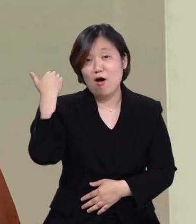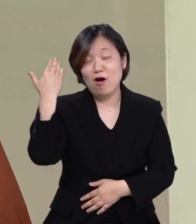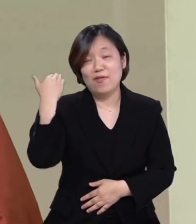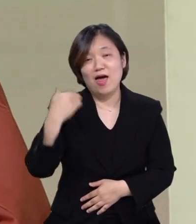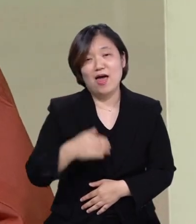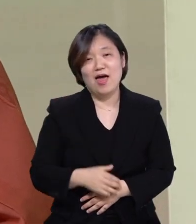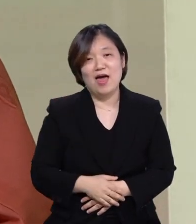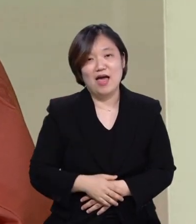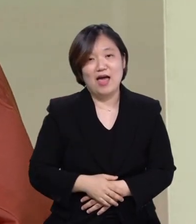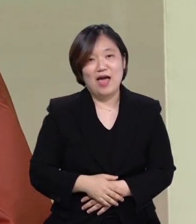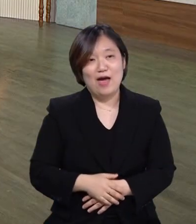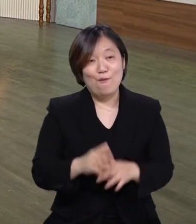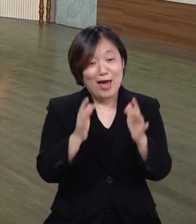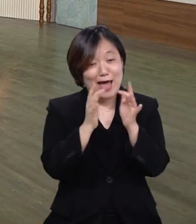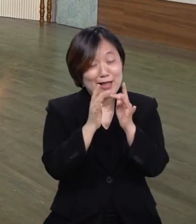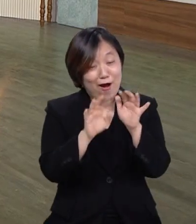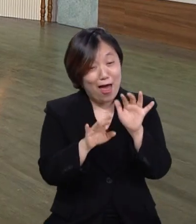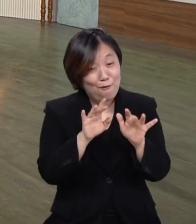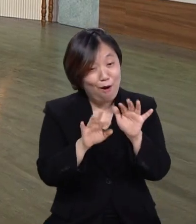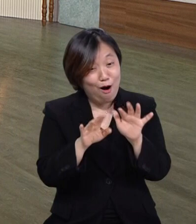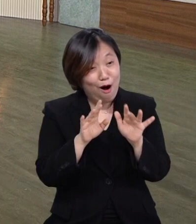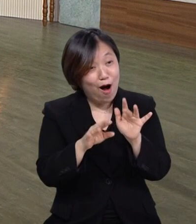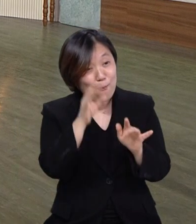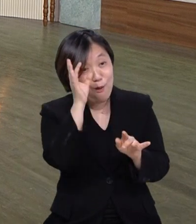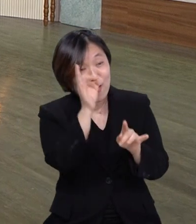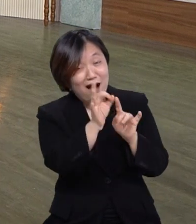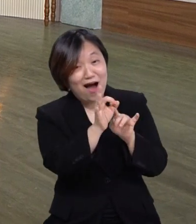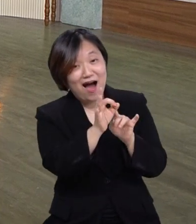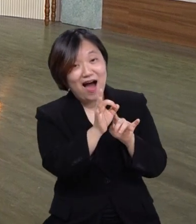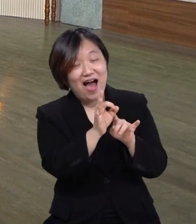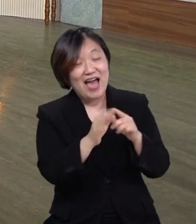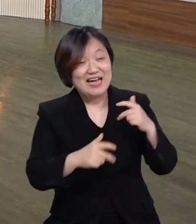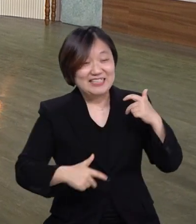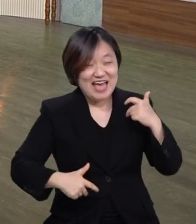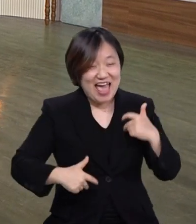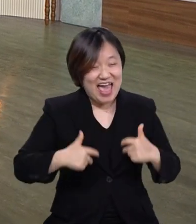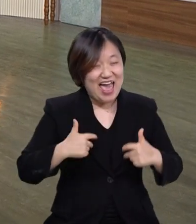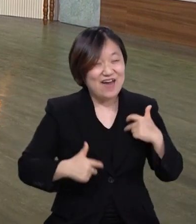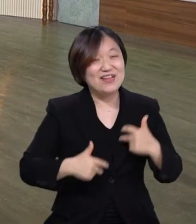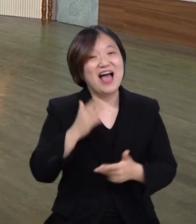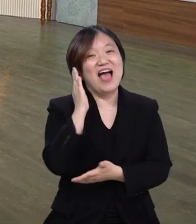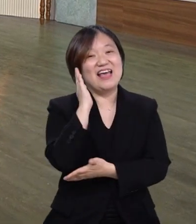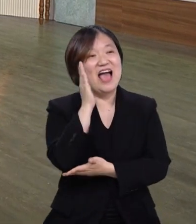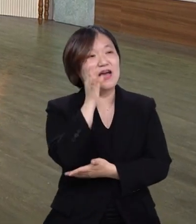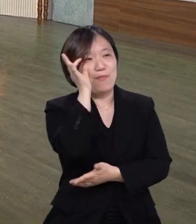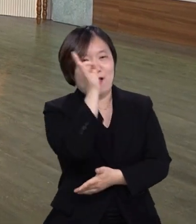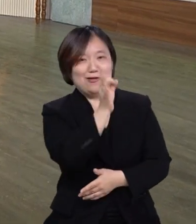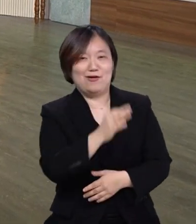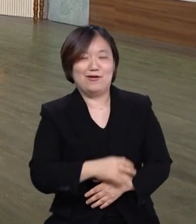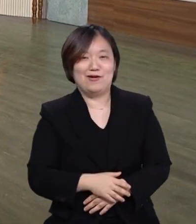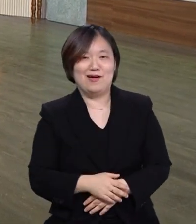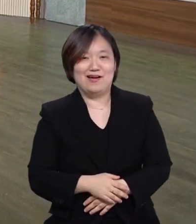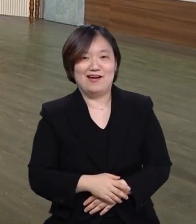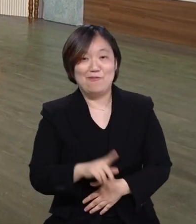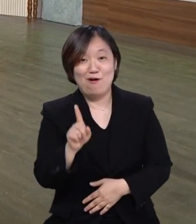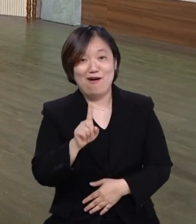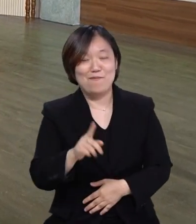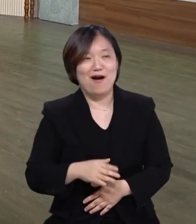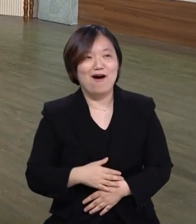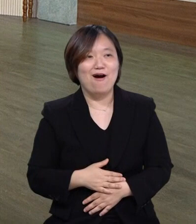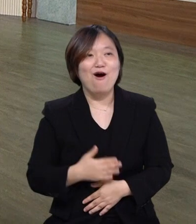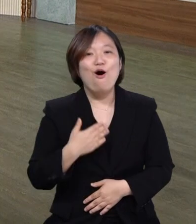이렇게 인터넷에 보다가 아주 또 이제 재미난 자료를 봤어요 그 우리 지금